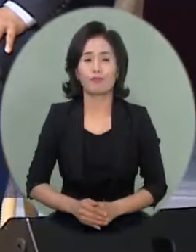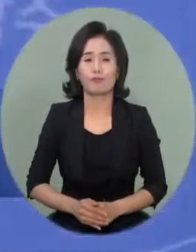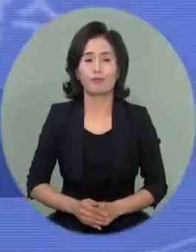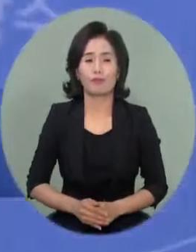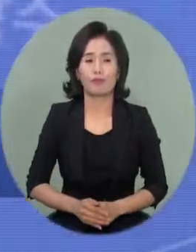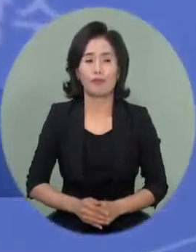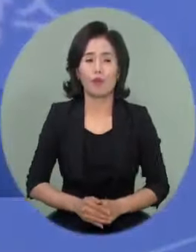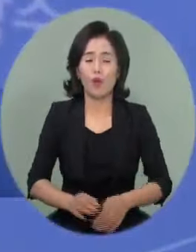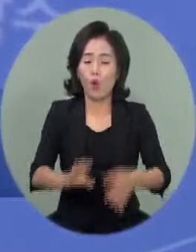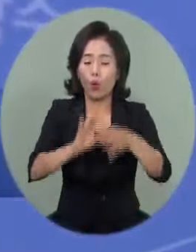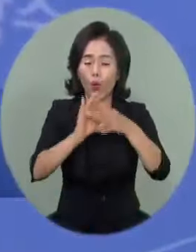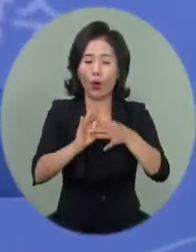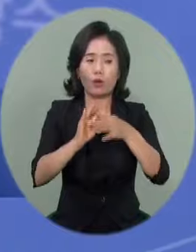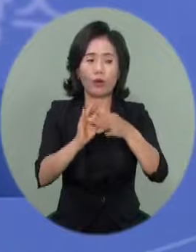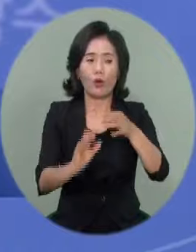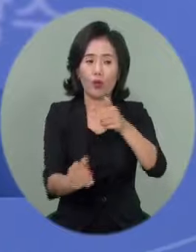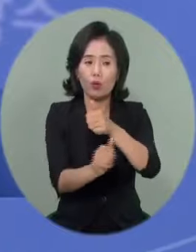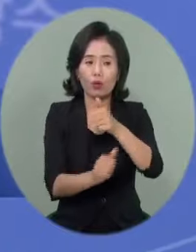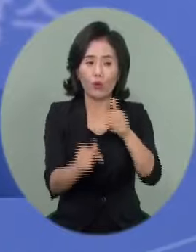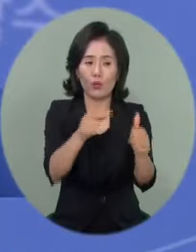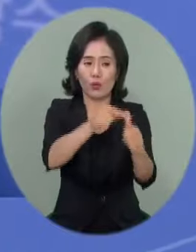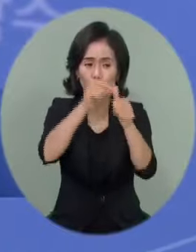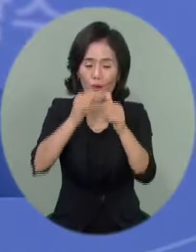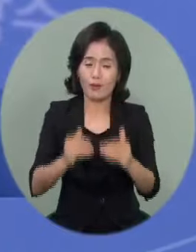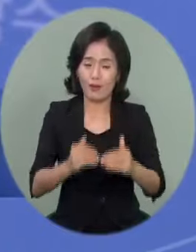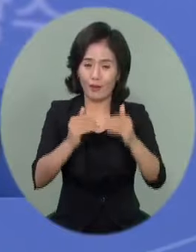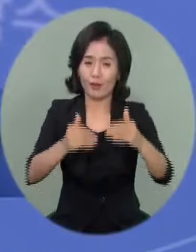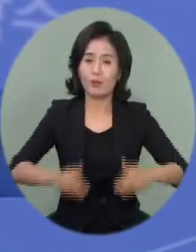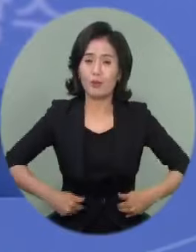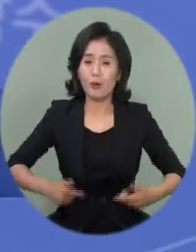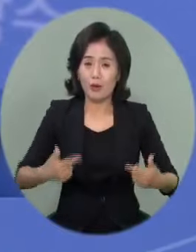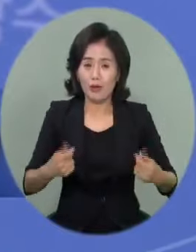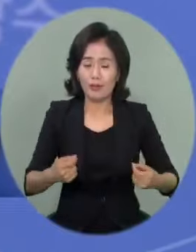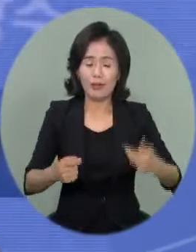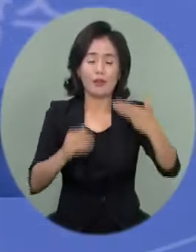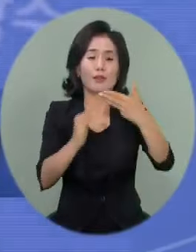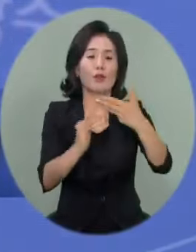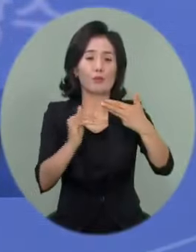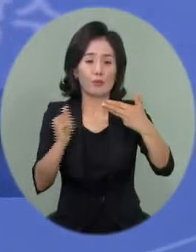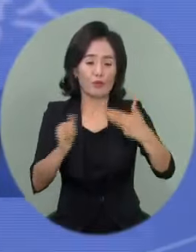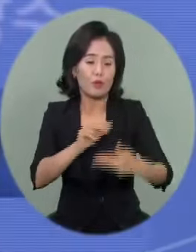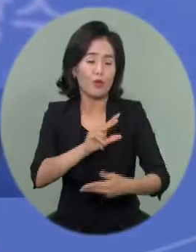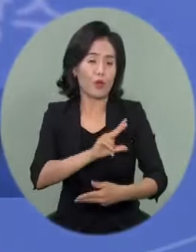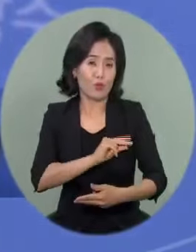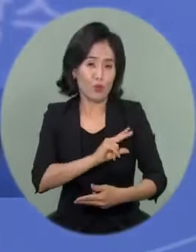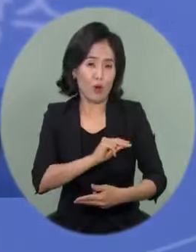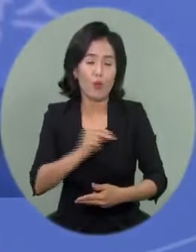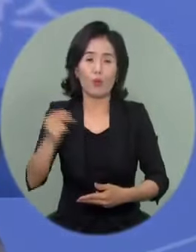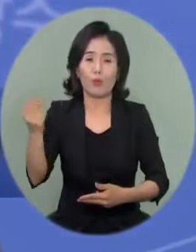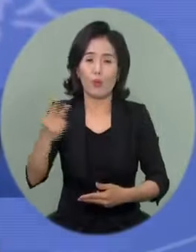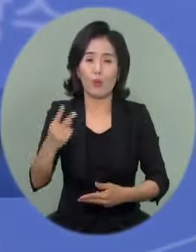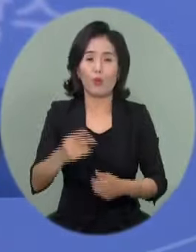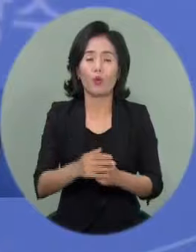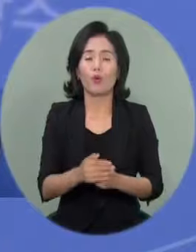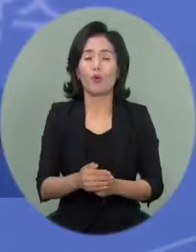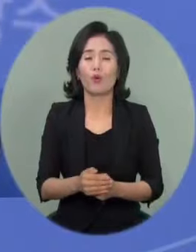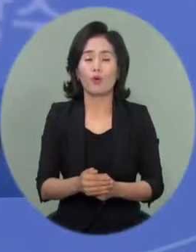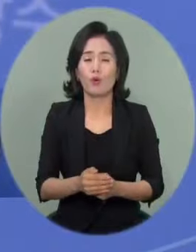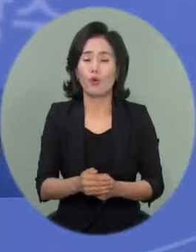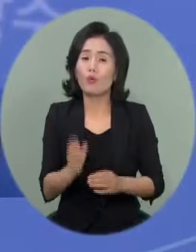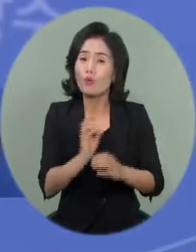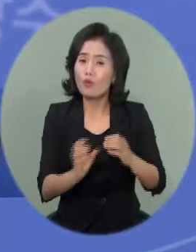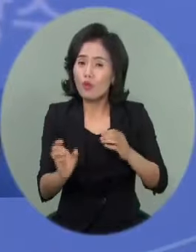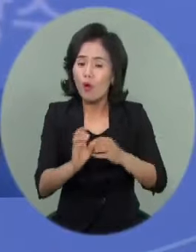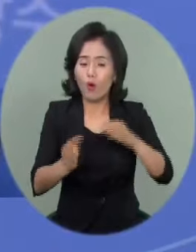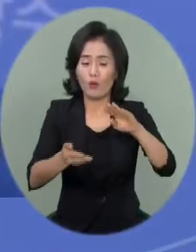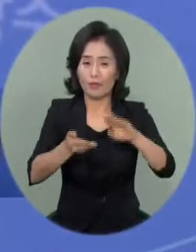의원을 위촉하는 과정이 좀 필요할 것 같아요 여덟분의 의원님들 더하기